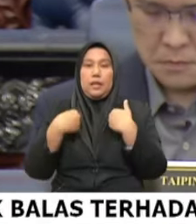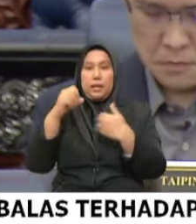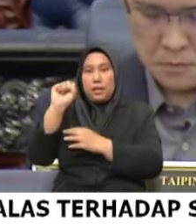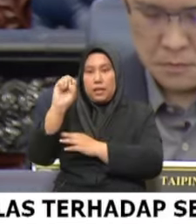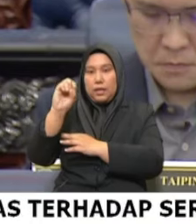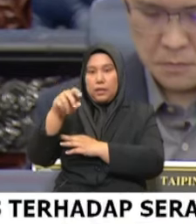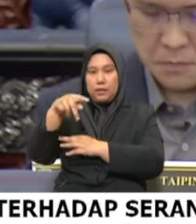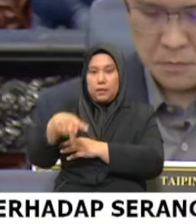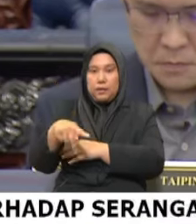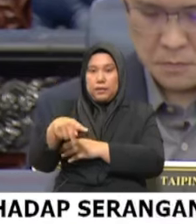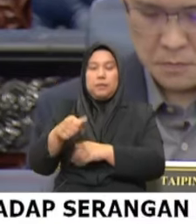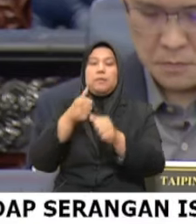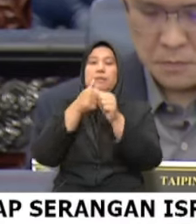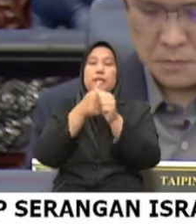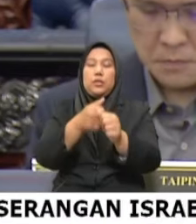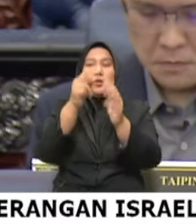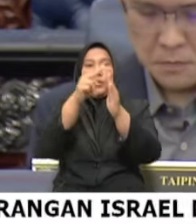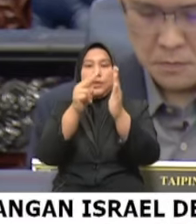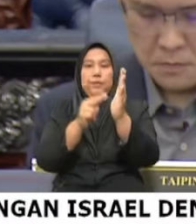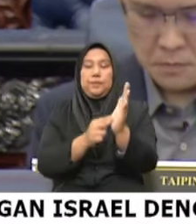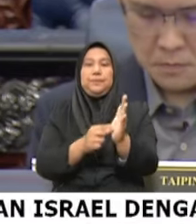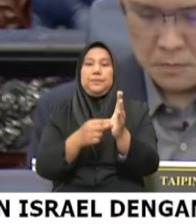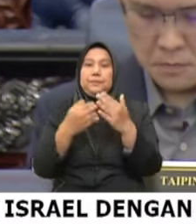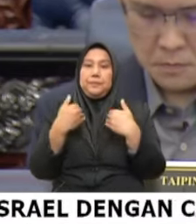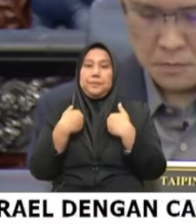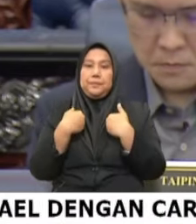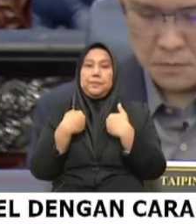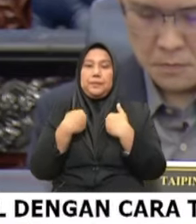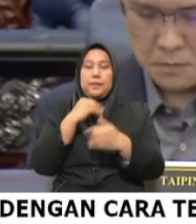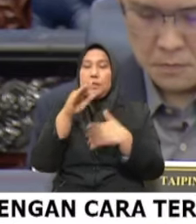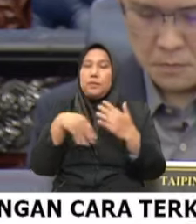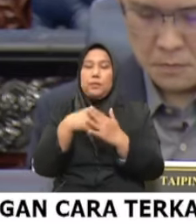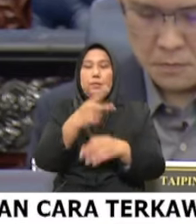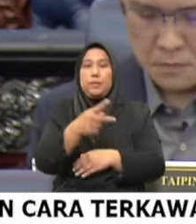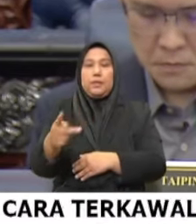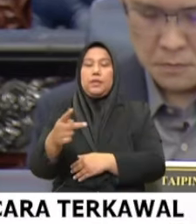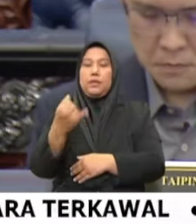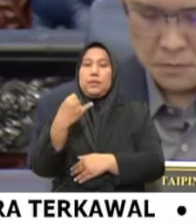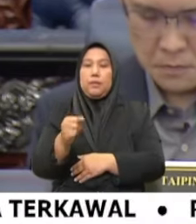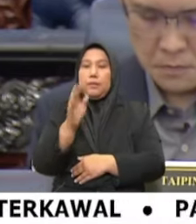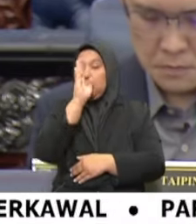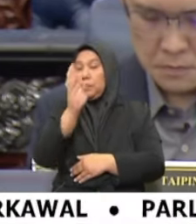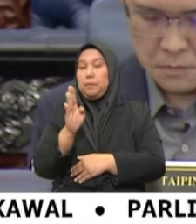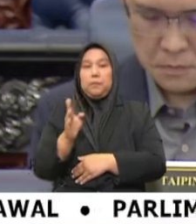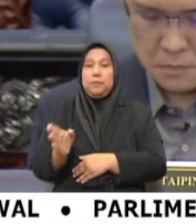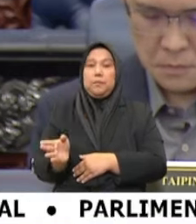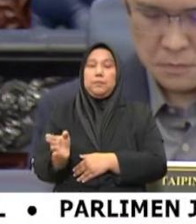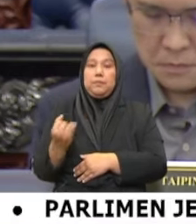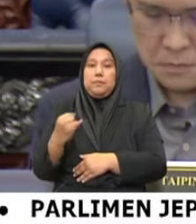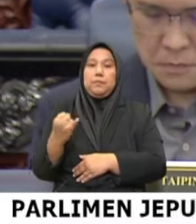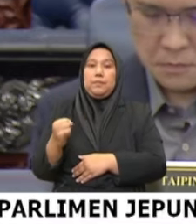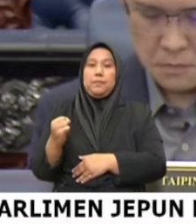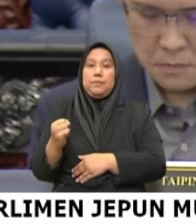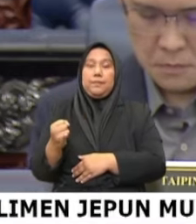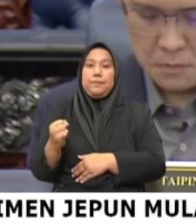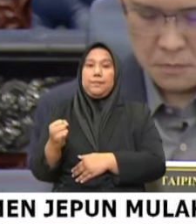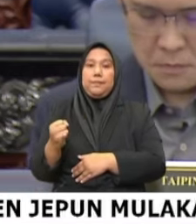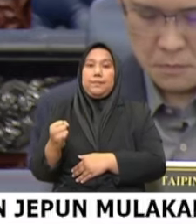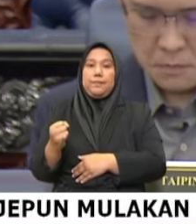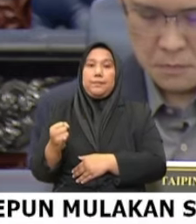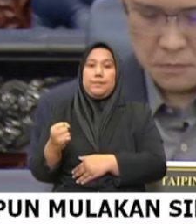juga mengikut lunas-lunas undang yang ada. Semua perkara tidak boleh dilakukan secara sembrono. Maka dengan itu kita memberikan